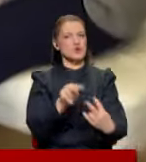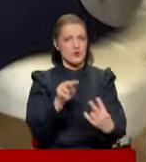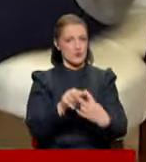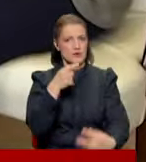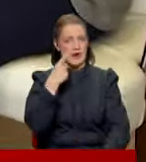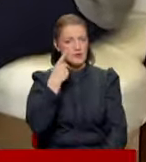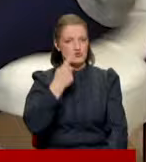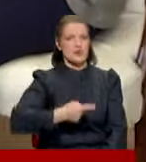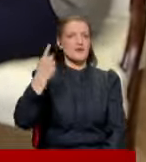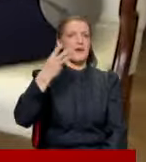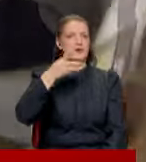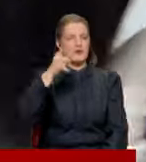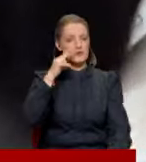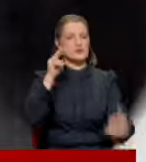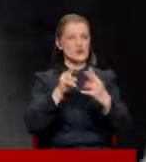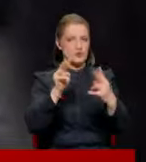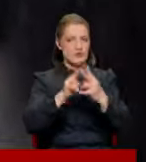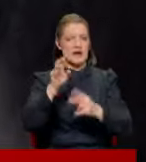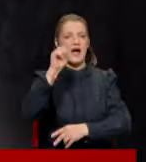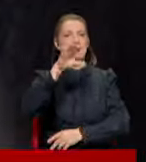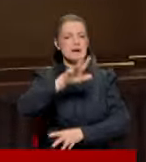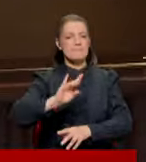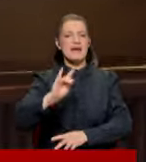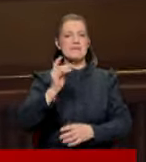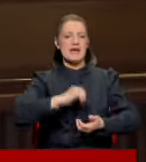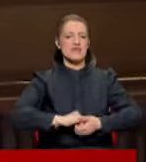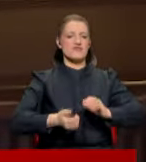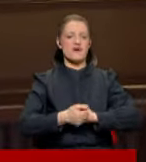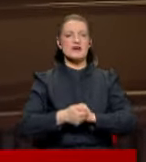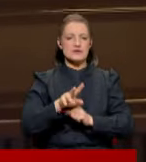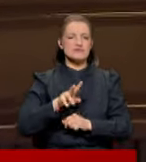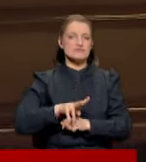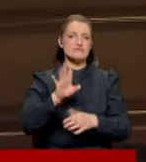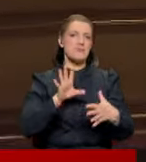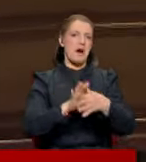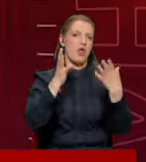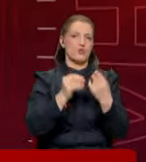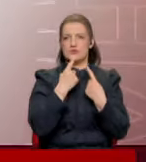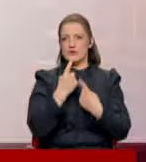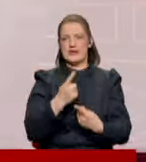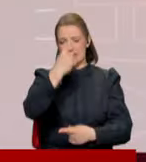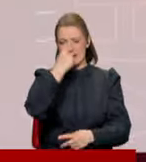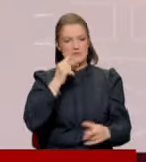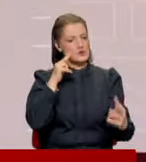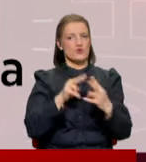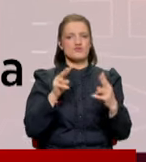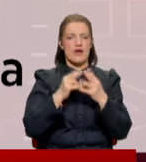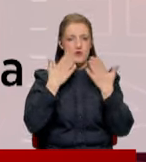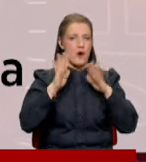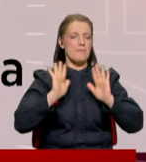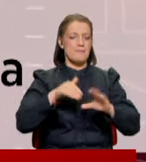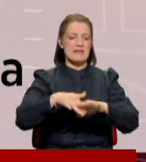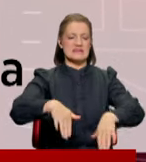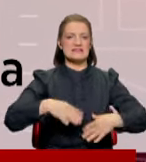derken Cumhurbaşkanı Erdoğan'la görüşmenin AK Parti MHP ittifakının gidişatına bağlı olduğunu belirtti resmi görüşmelerimiz yok ama